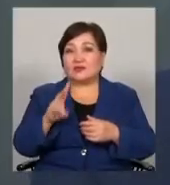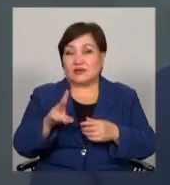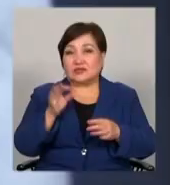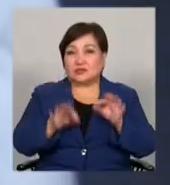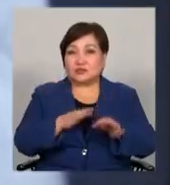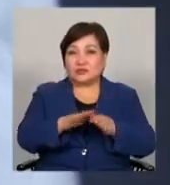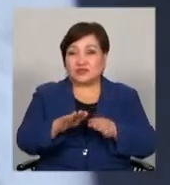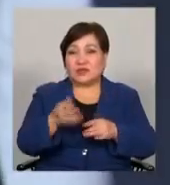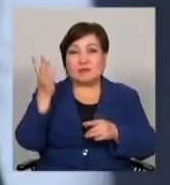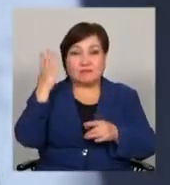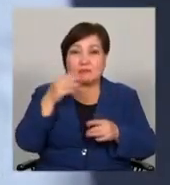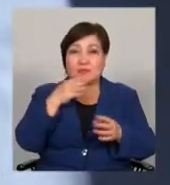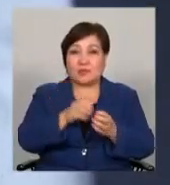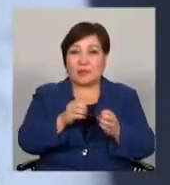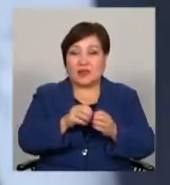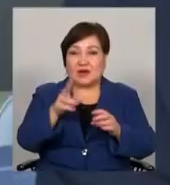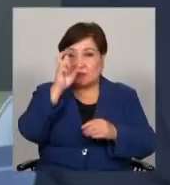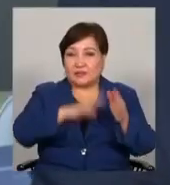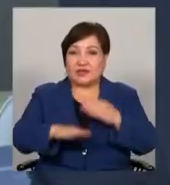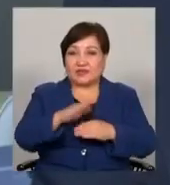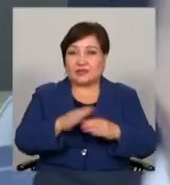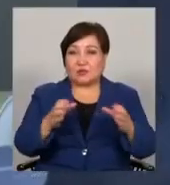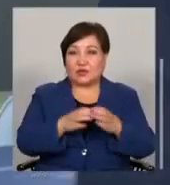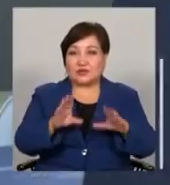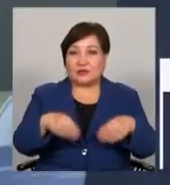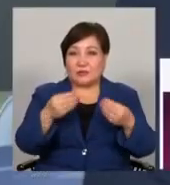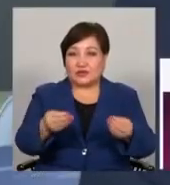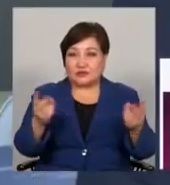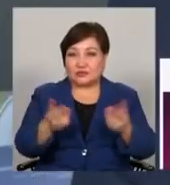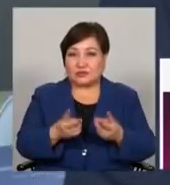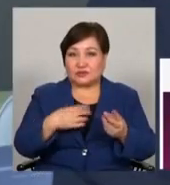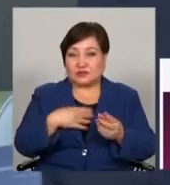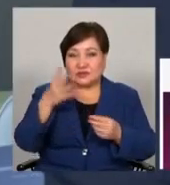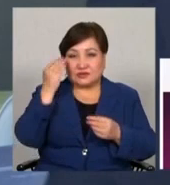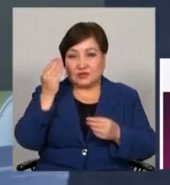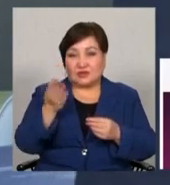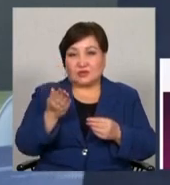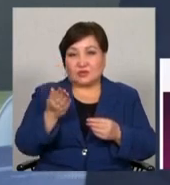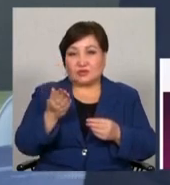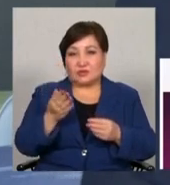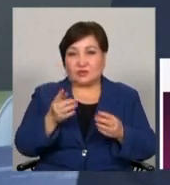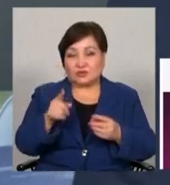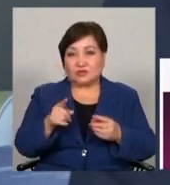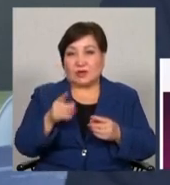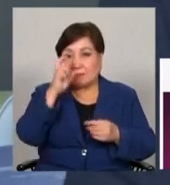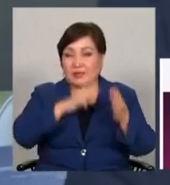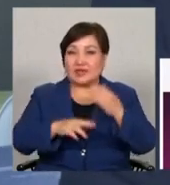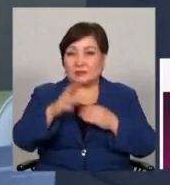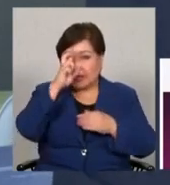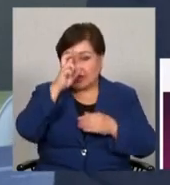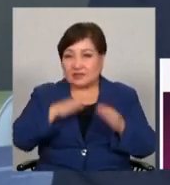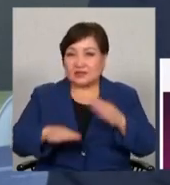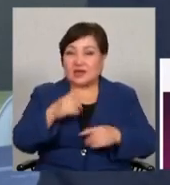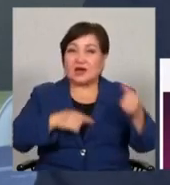бұрынғыдай мемлекеттік органдарға беру керек деп санайды. Я считаю, что их надо вернуть в лоно государства. Мен ондай істерді мемлекетке қайтару керек